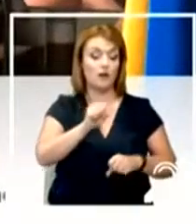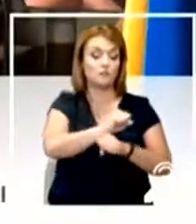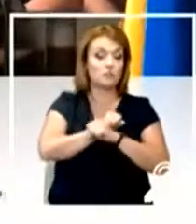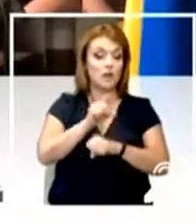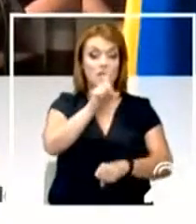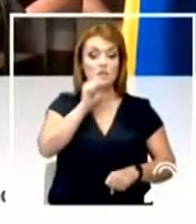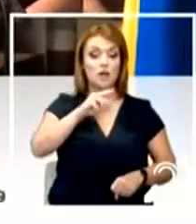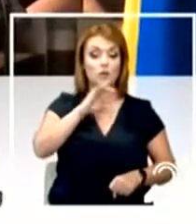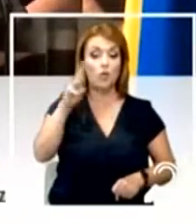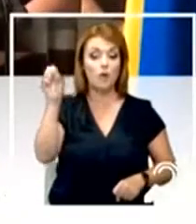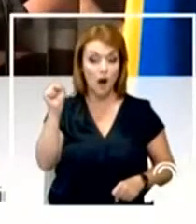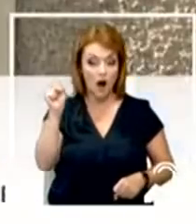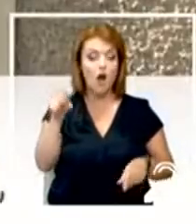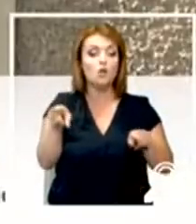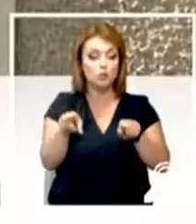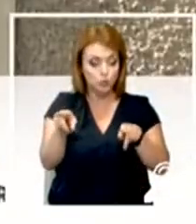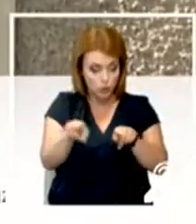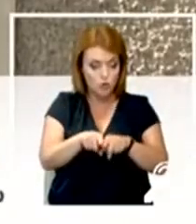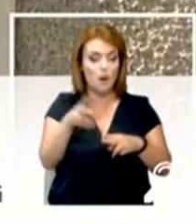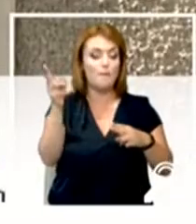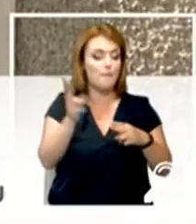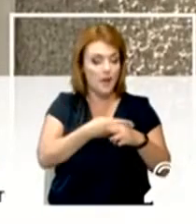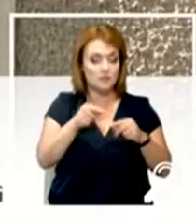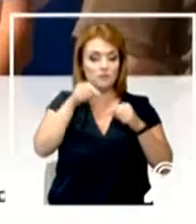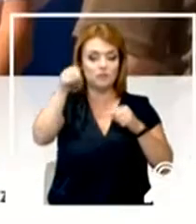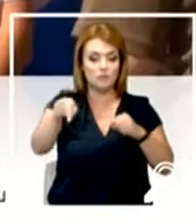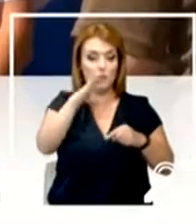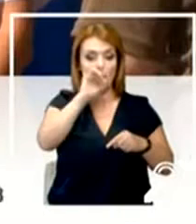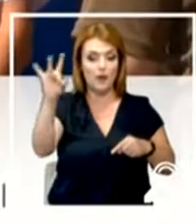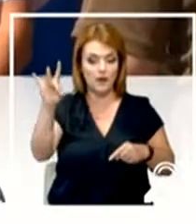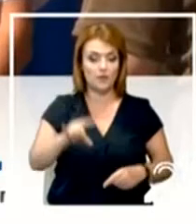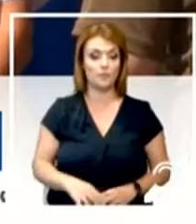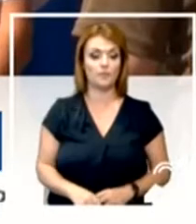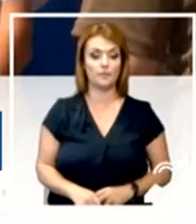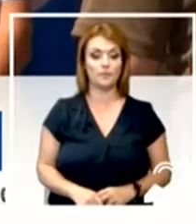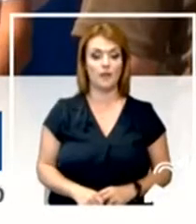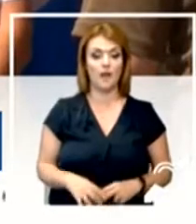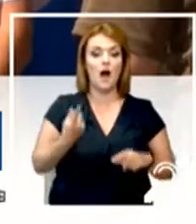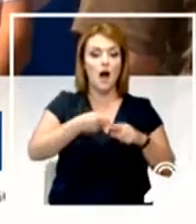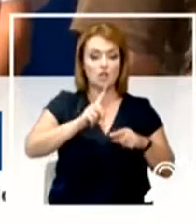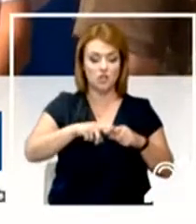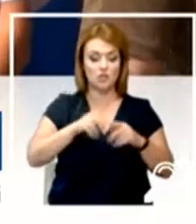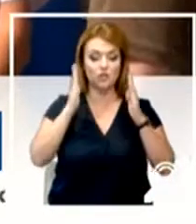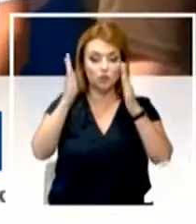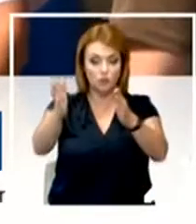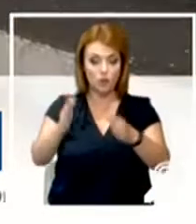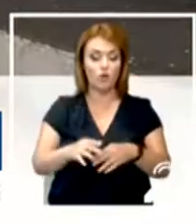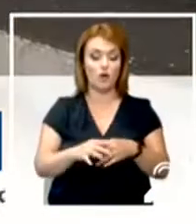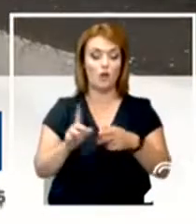un memorandum cu omologul său din Ucraina, Alexandru Kubrakov. Вся ділянка з'єднує нашу